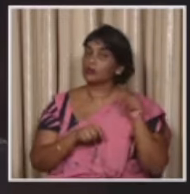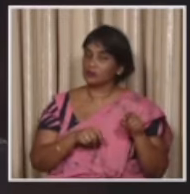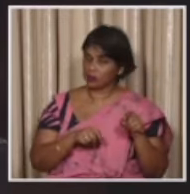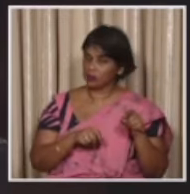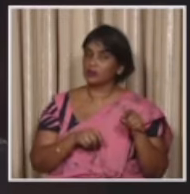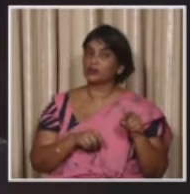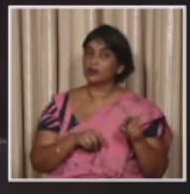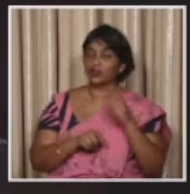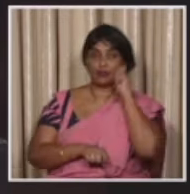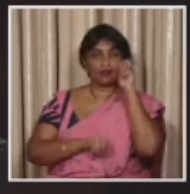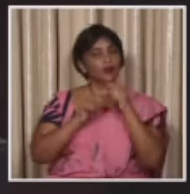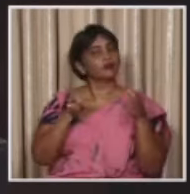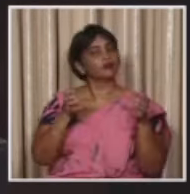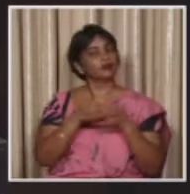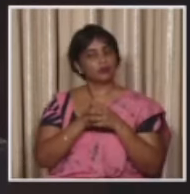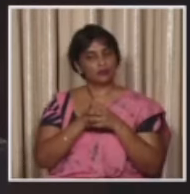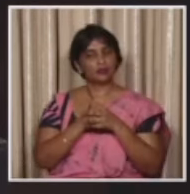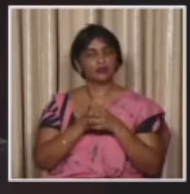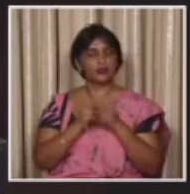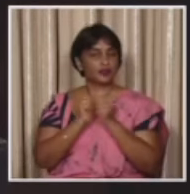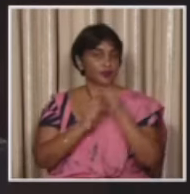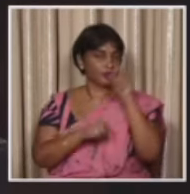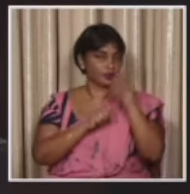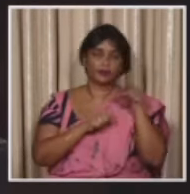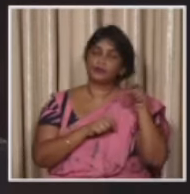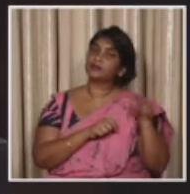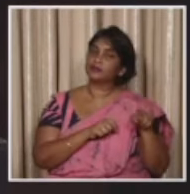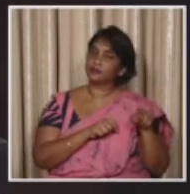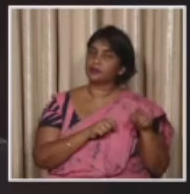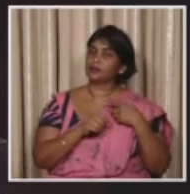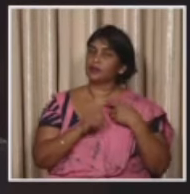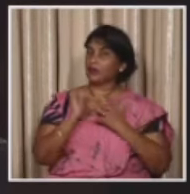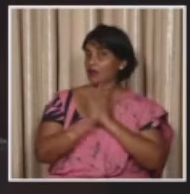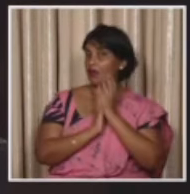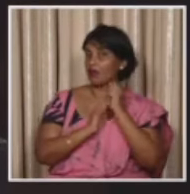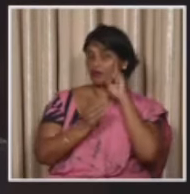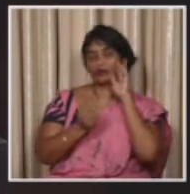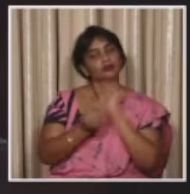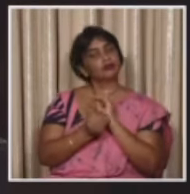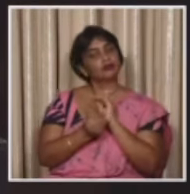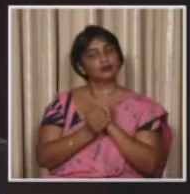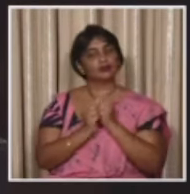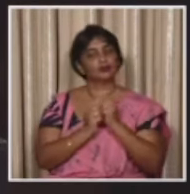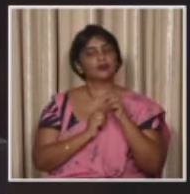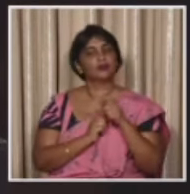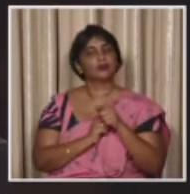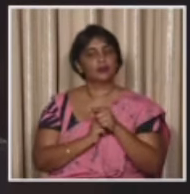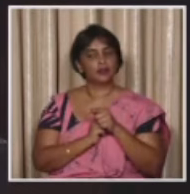ඒ නිලධාරී කණ්ඩායමේ සේවක පිරිසකගේ අයිතිවාසිකම් ආරක්ෂා වුණා